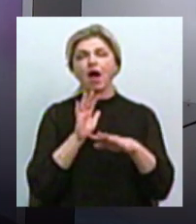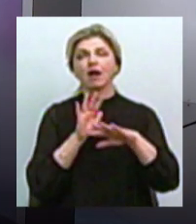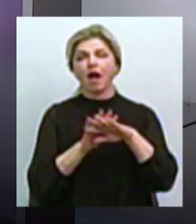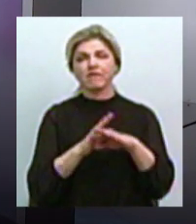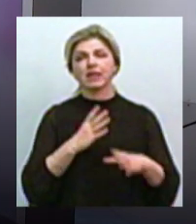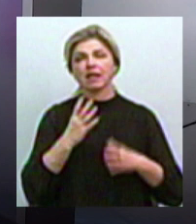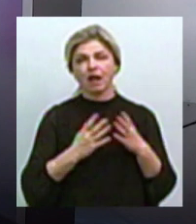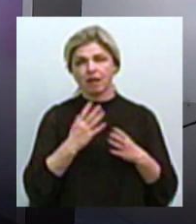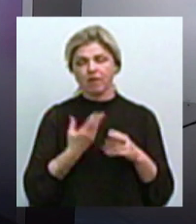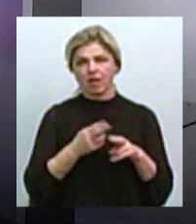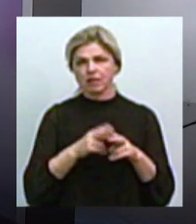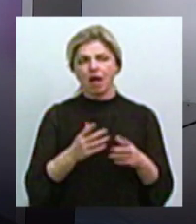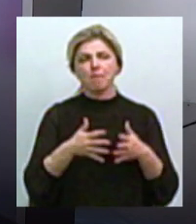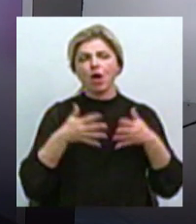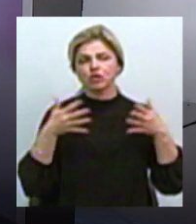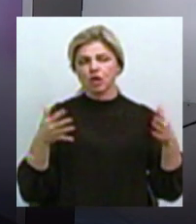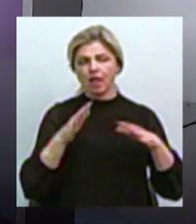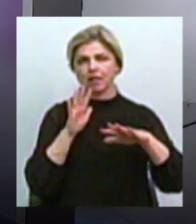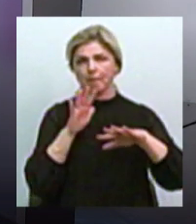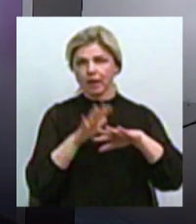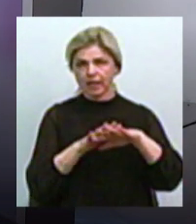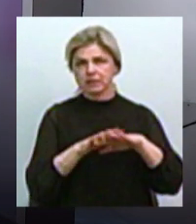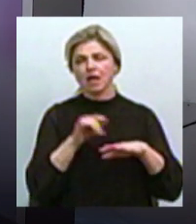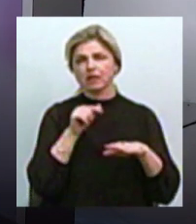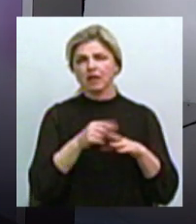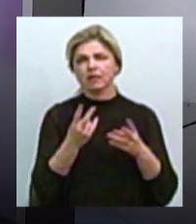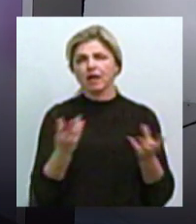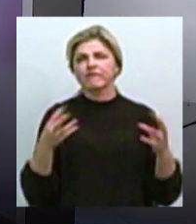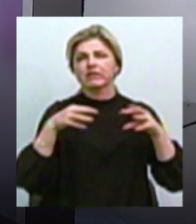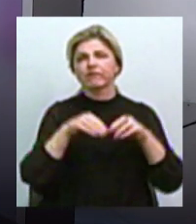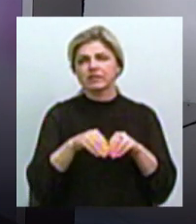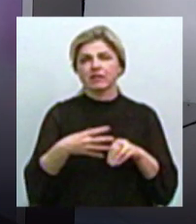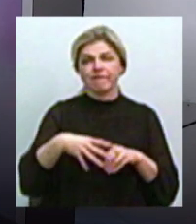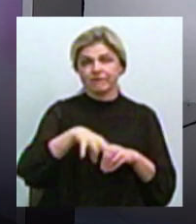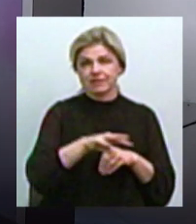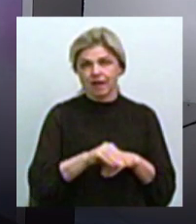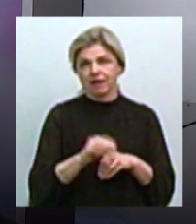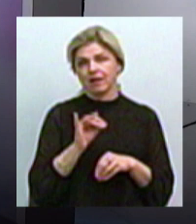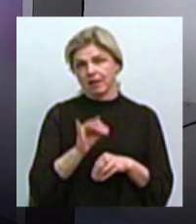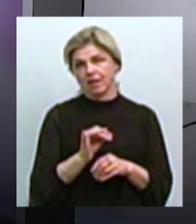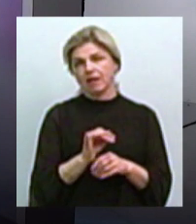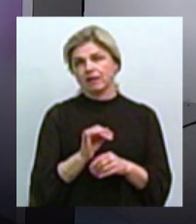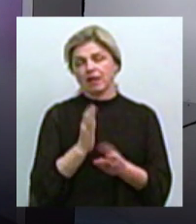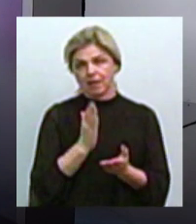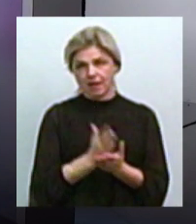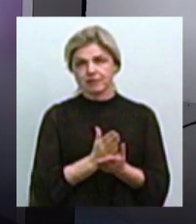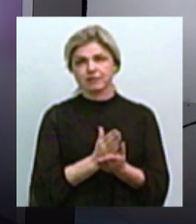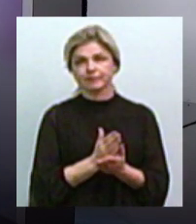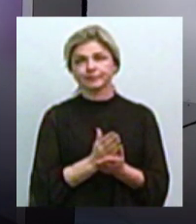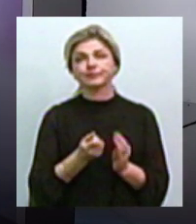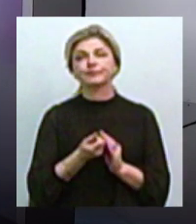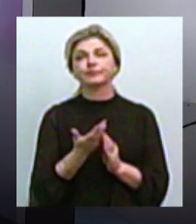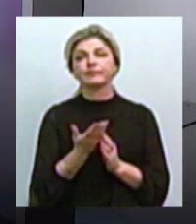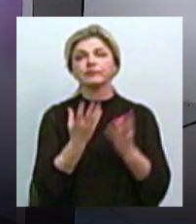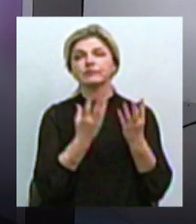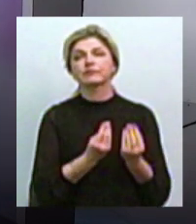тому що це огромна таблиця, от така, а де треба свести в кучу всіх. І, в принципі, є от ці кілька днів для того,